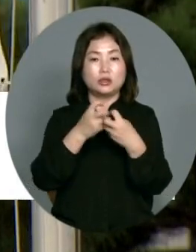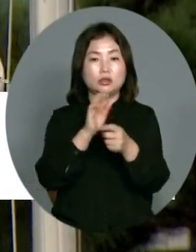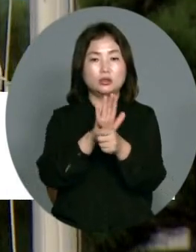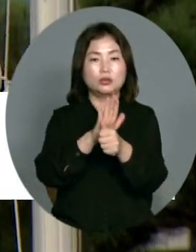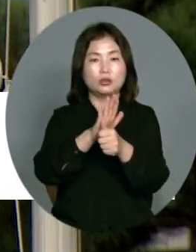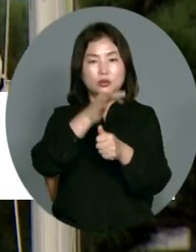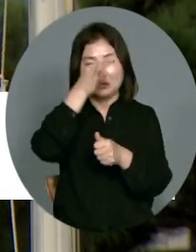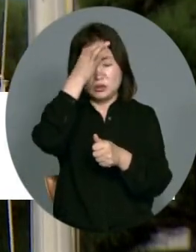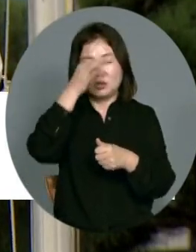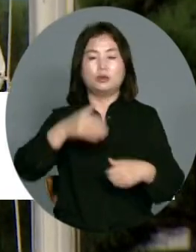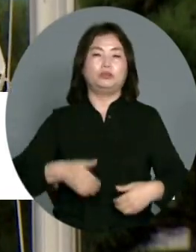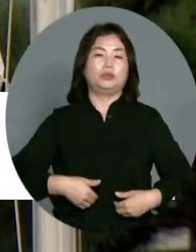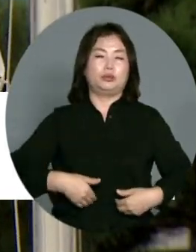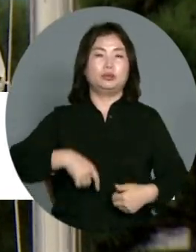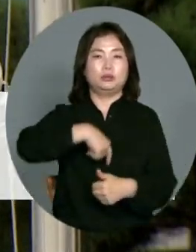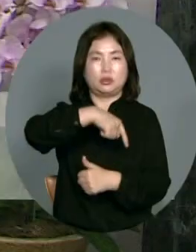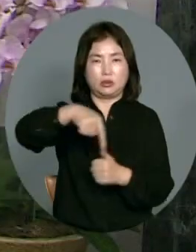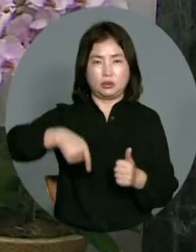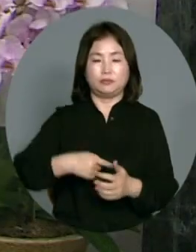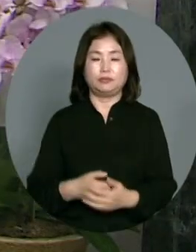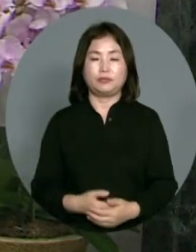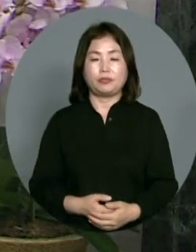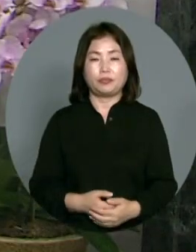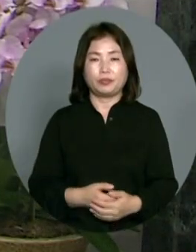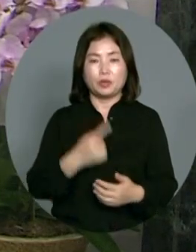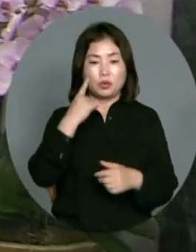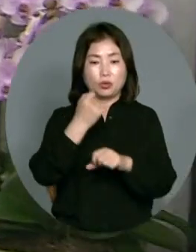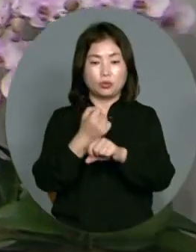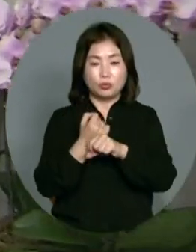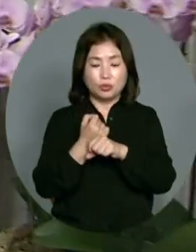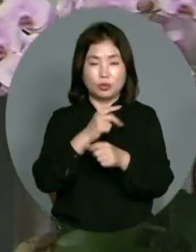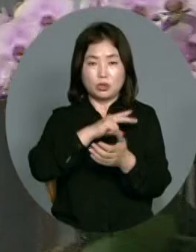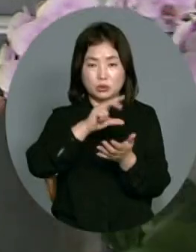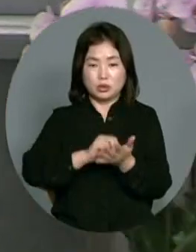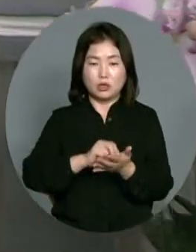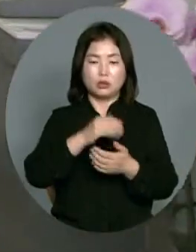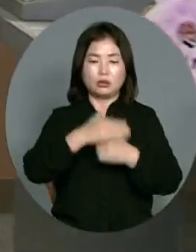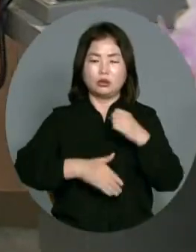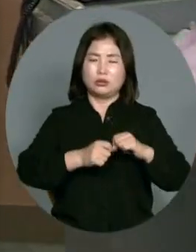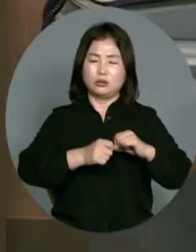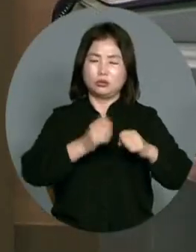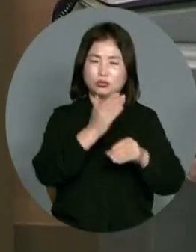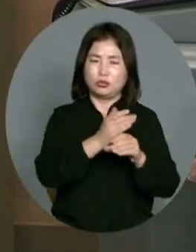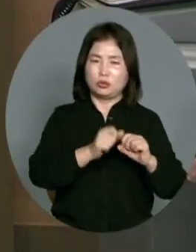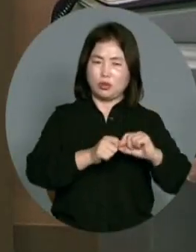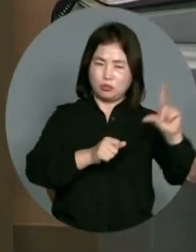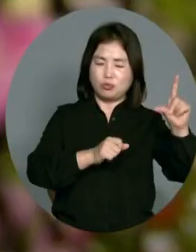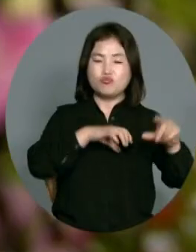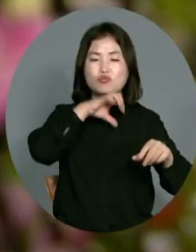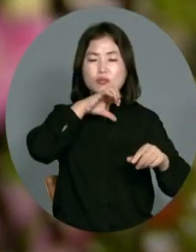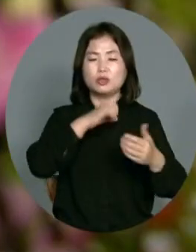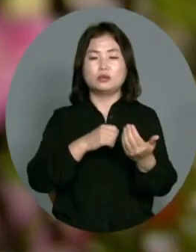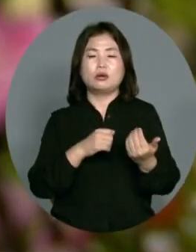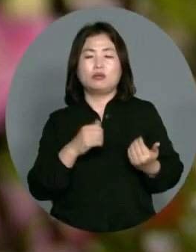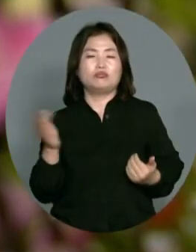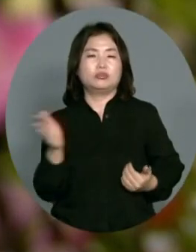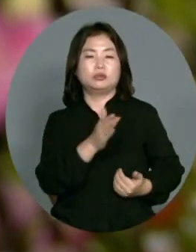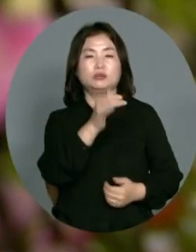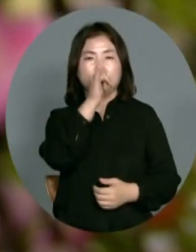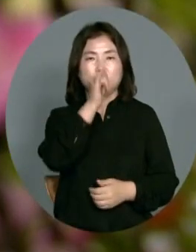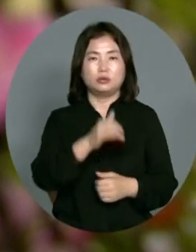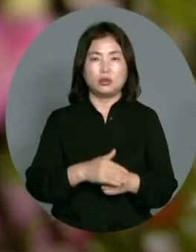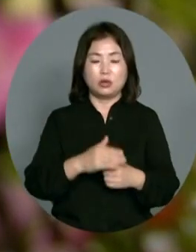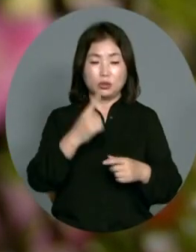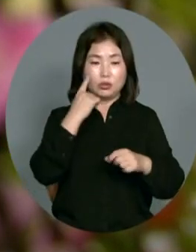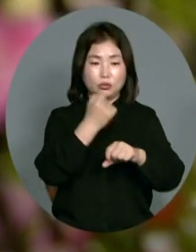기능이 절실하게 필요한 사항입니다 연구원의 과 제가 대구에 편중 겠다는 불만은 오래전부터 제기돼 왔는데